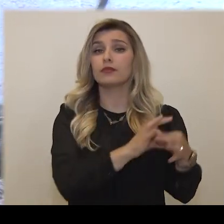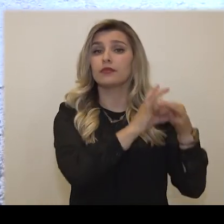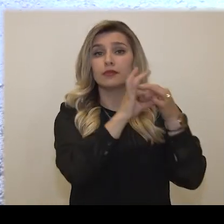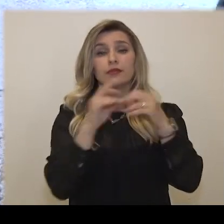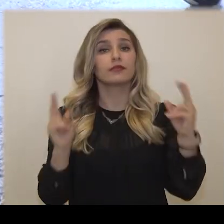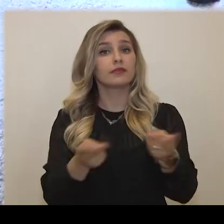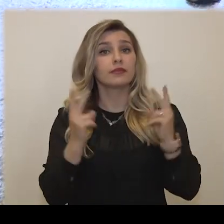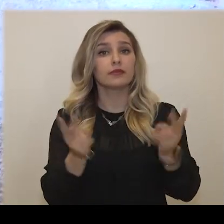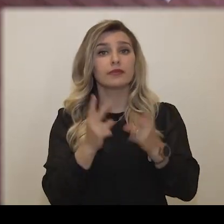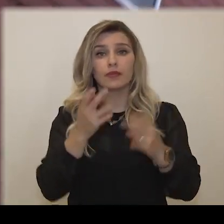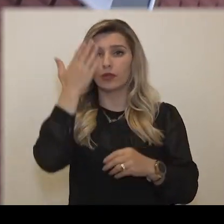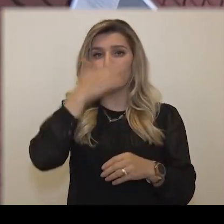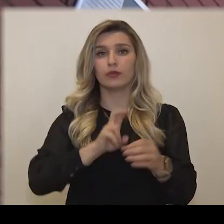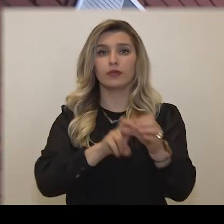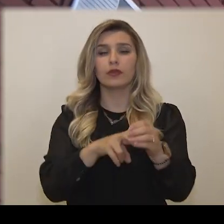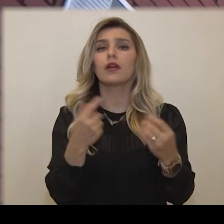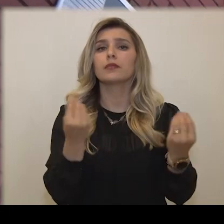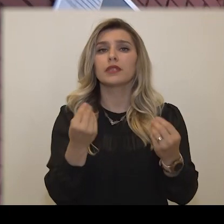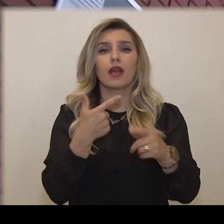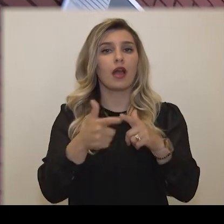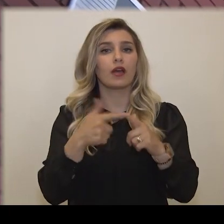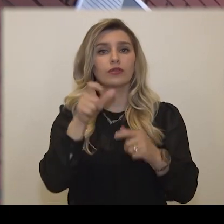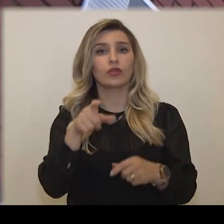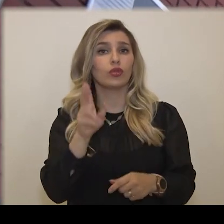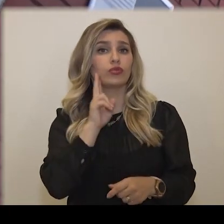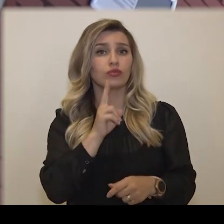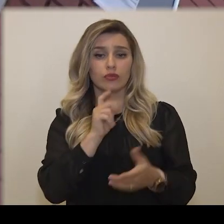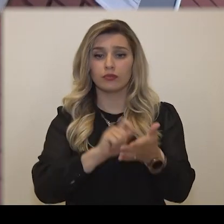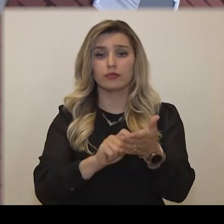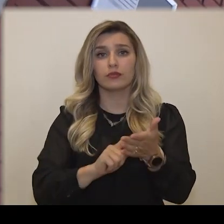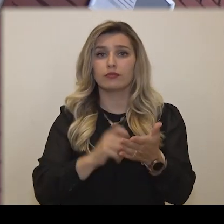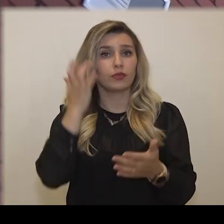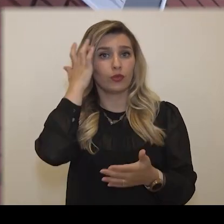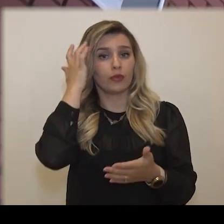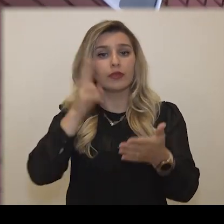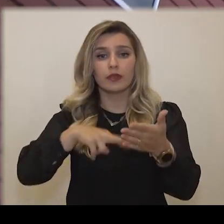se ajo është e shurdhër dhe nuk di shkrim e lexim.